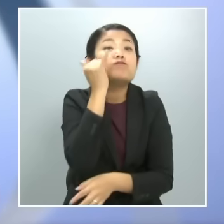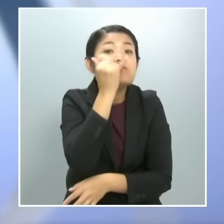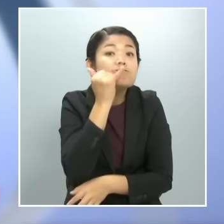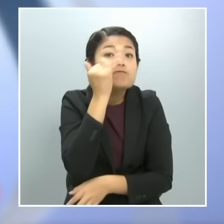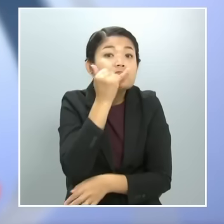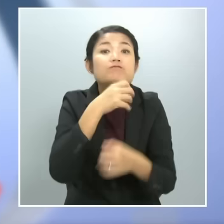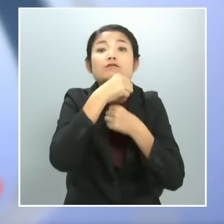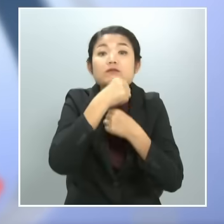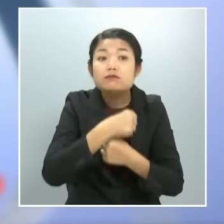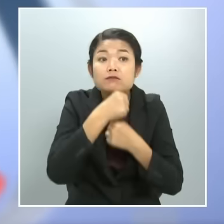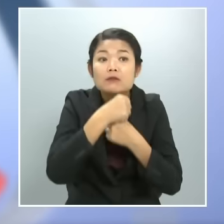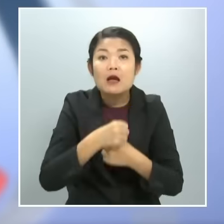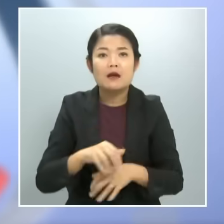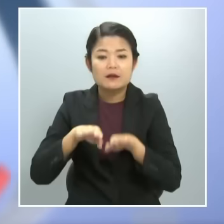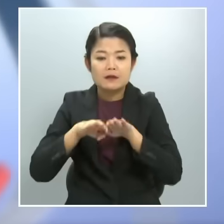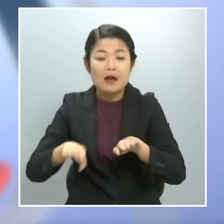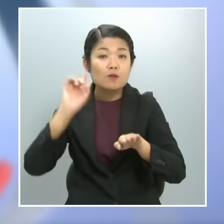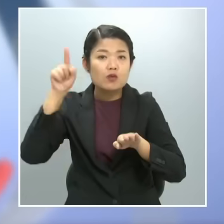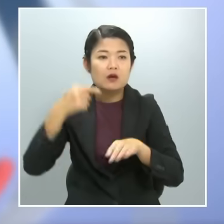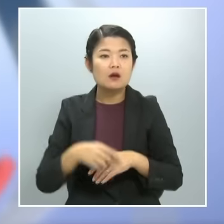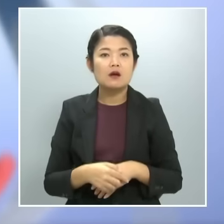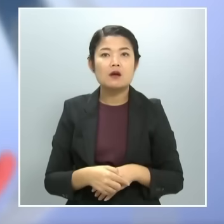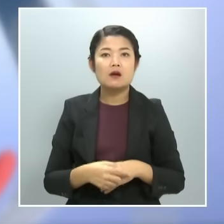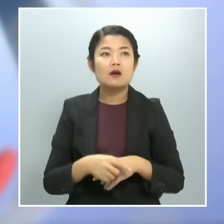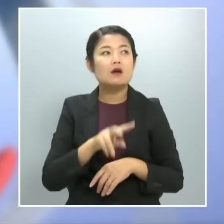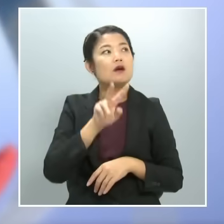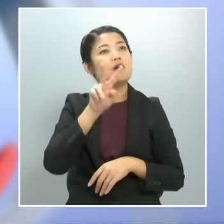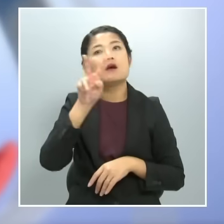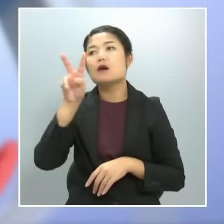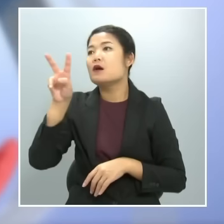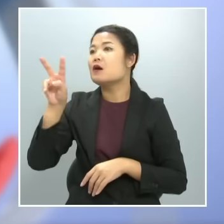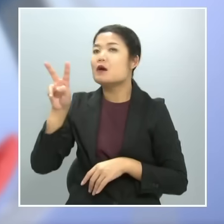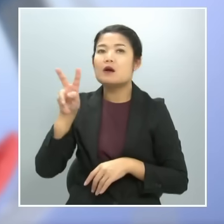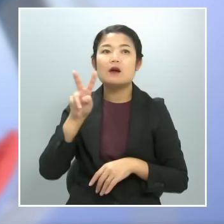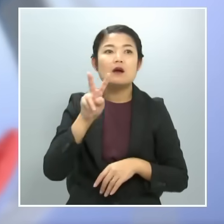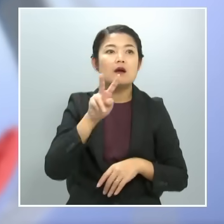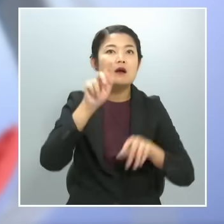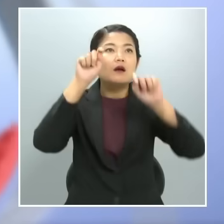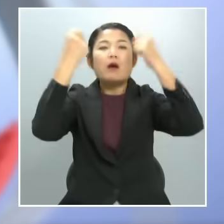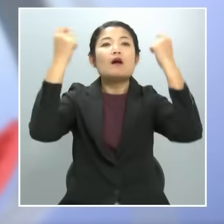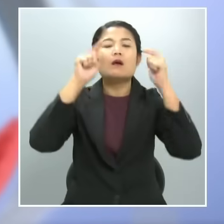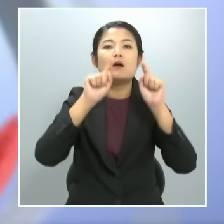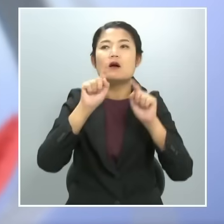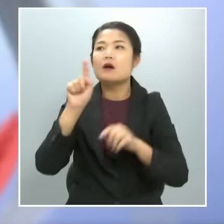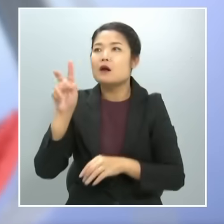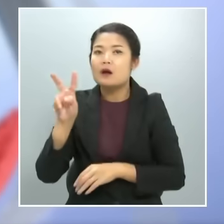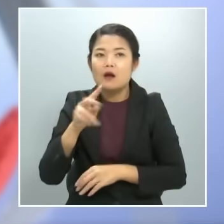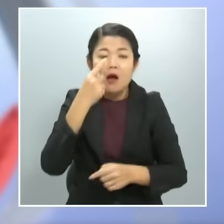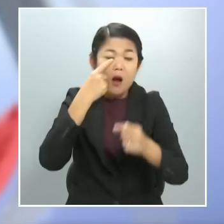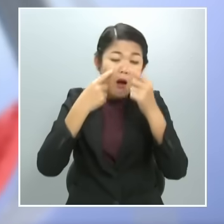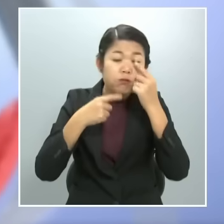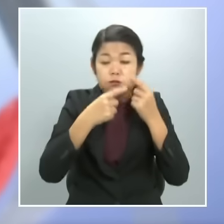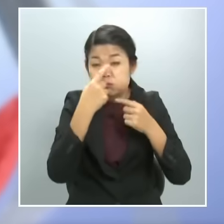ปรากฏว่าเด็กเนี่ยเอ๋อไปเลยค่ะนะฮะคือมือสติหลุดไปเลยคุณผู้ชมฮะคือร้องห่มร้อง